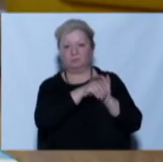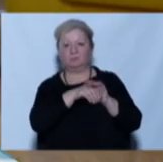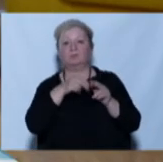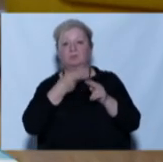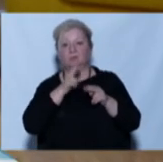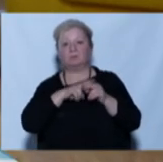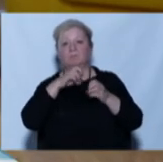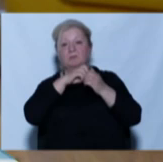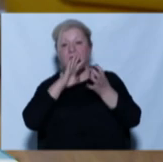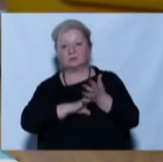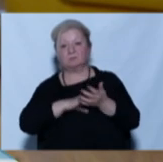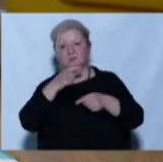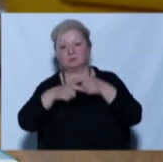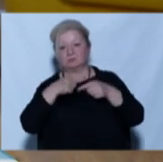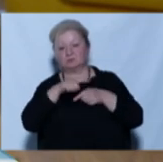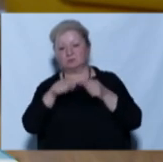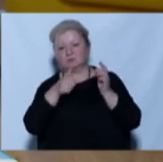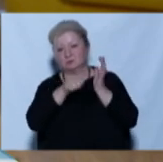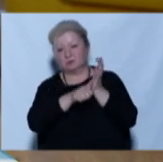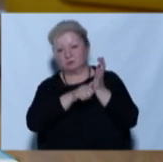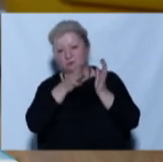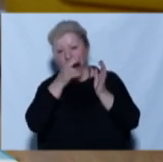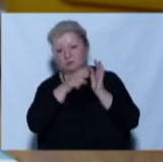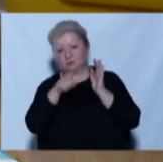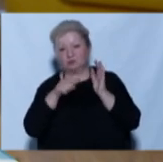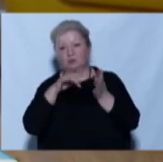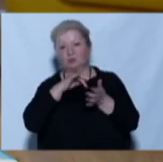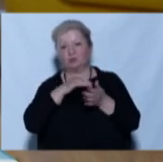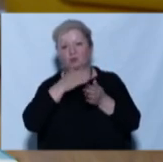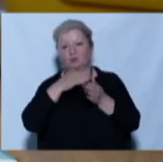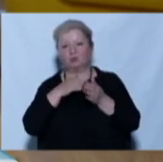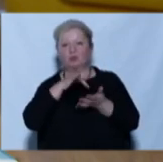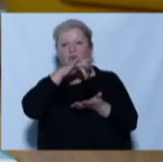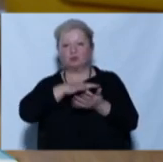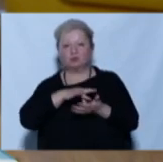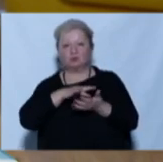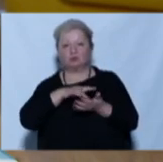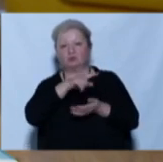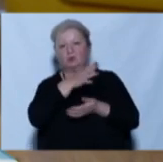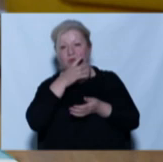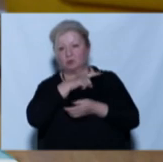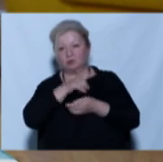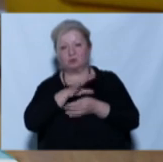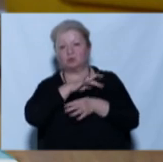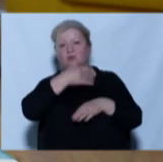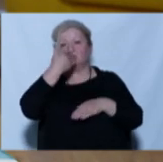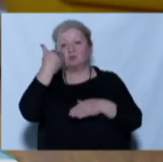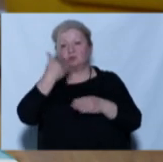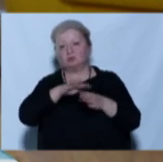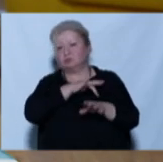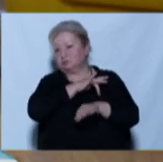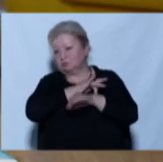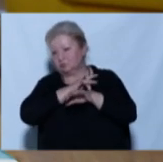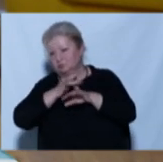19 საუკუნის 60-იანი წლების შუა ხანებისათვის რუსეთმა სრულად დაიპყრო როგორც სამხრეთ ისე ჩრდილოეთ